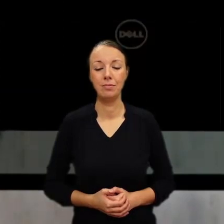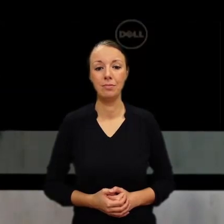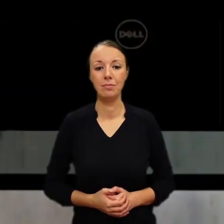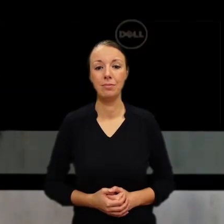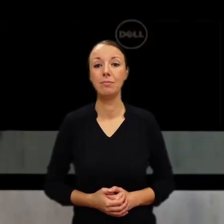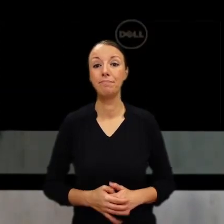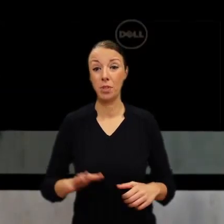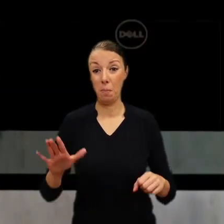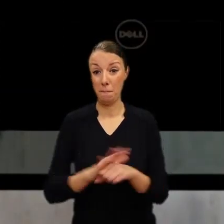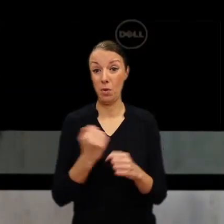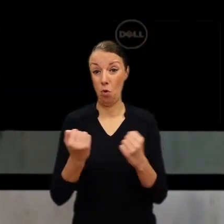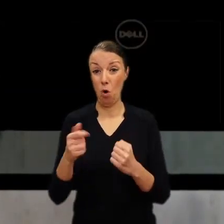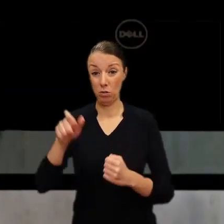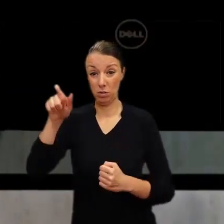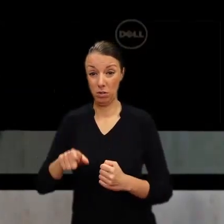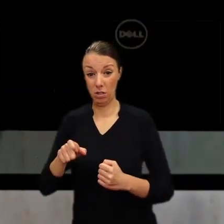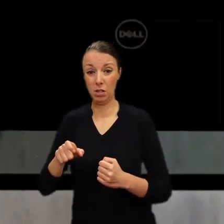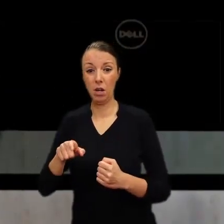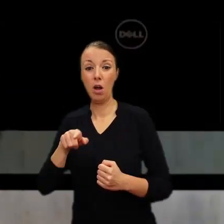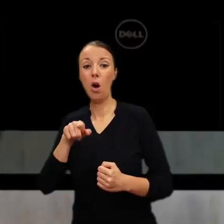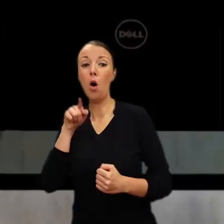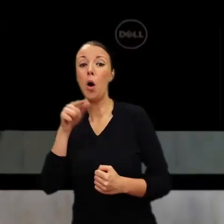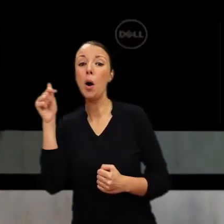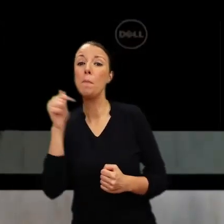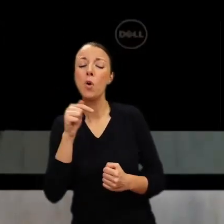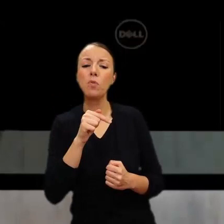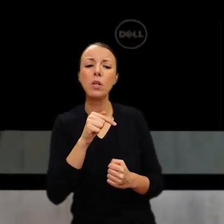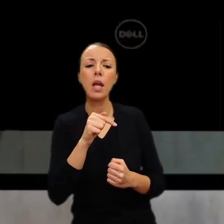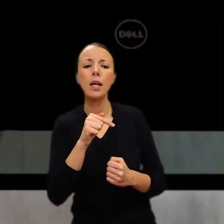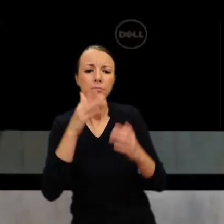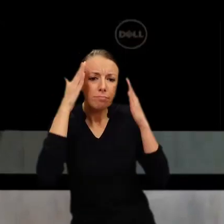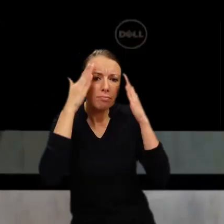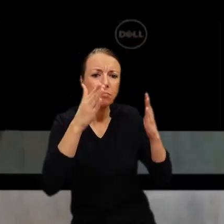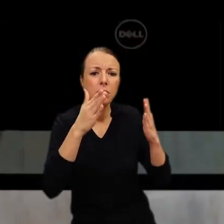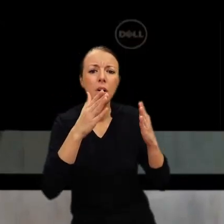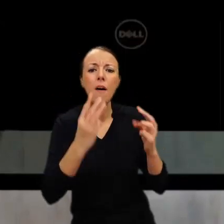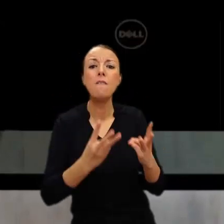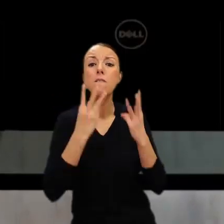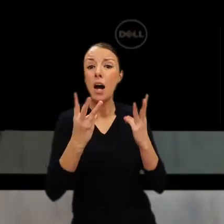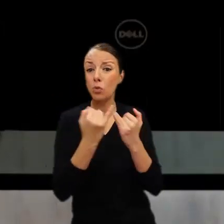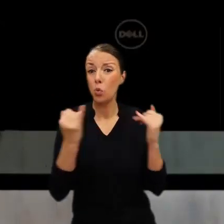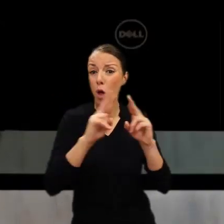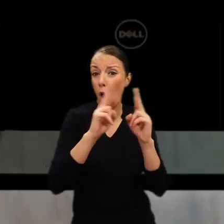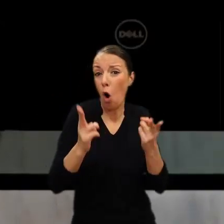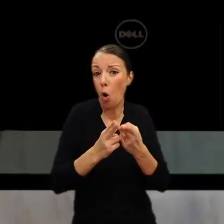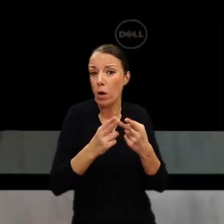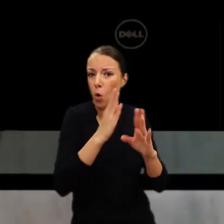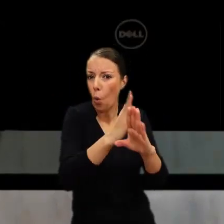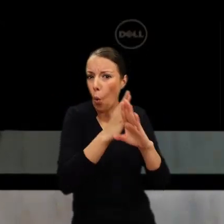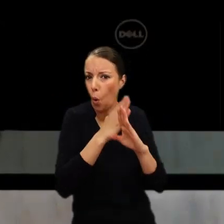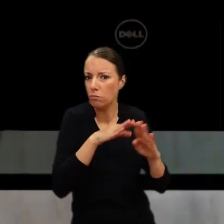Mój ojciec poszedł na ochotnika do wojska,